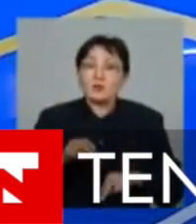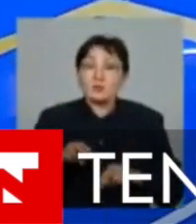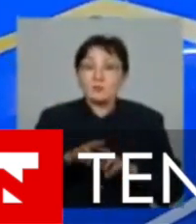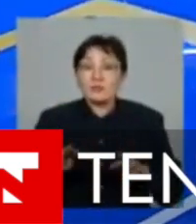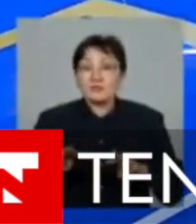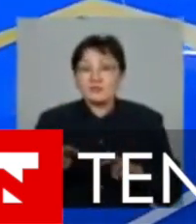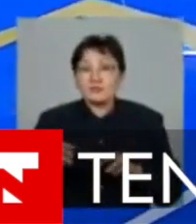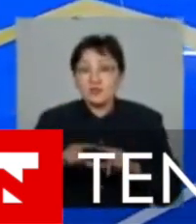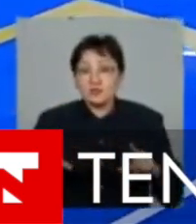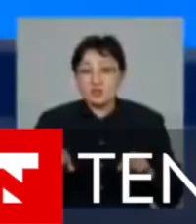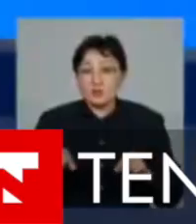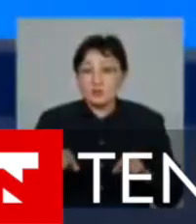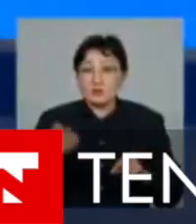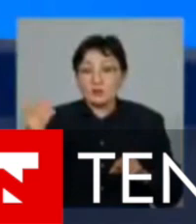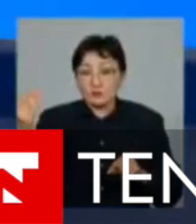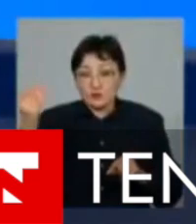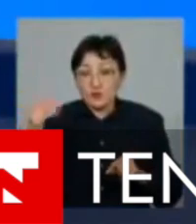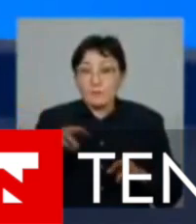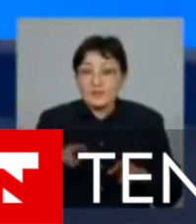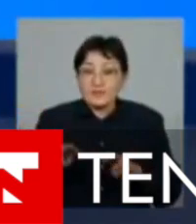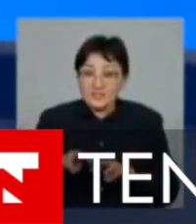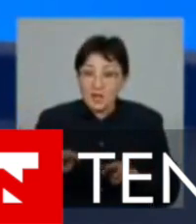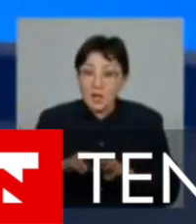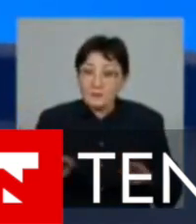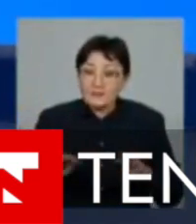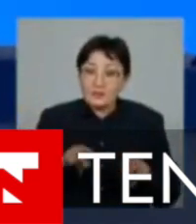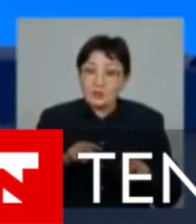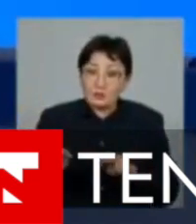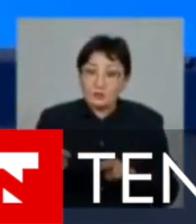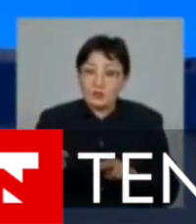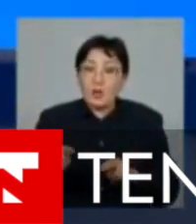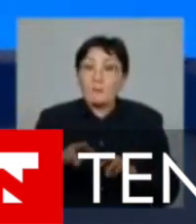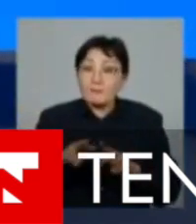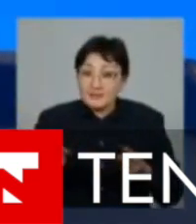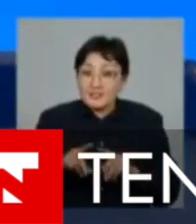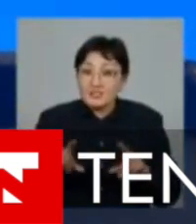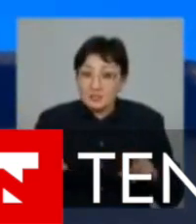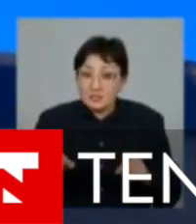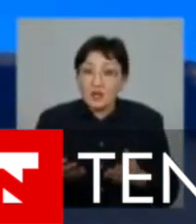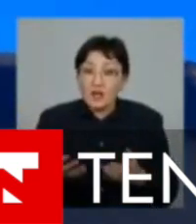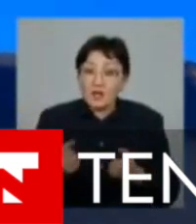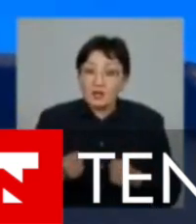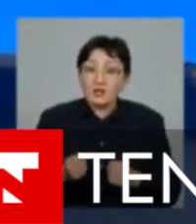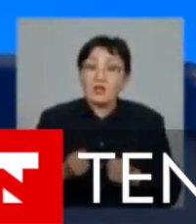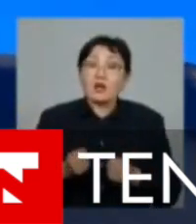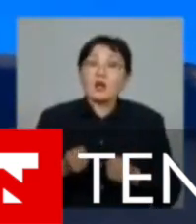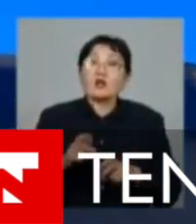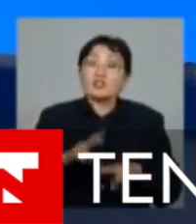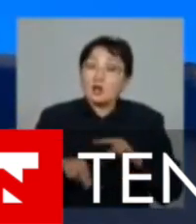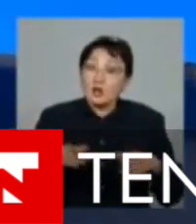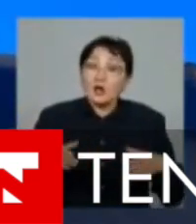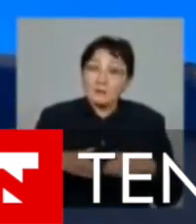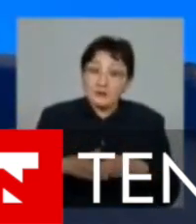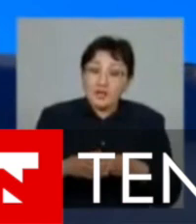министрліктің құзыретінде. Министрлік өзін подрядчик алған. Ақшасы жеткілікті. Бірақ